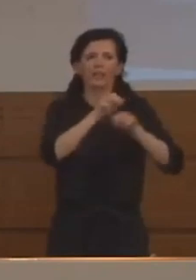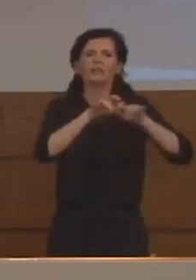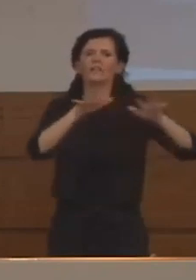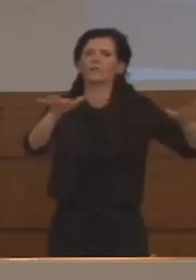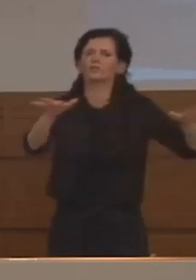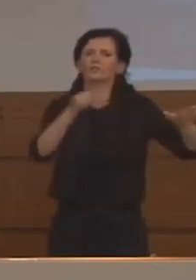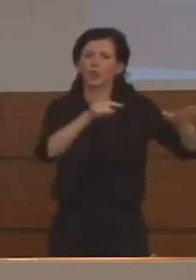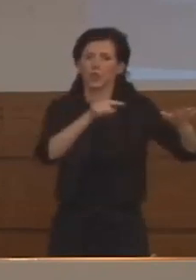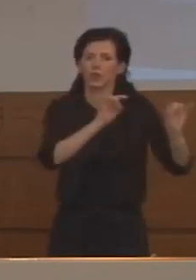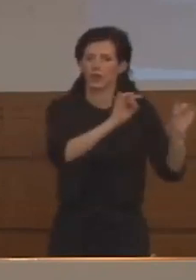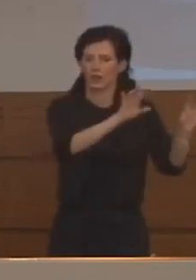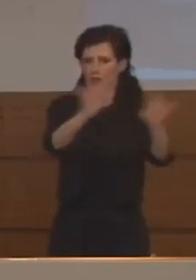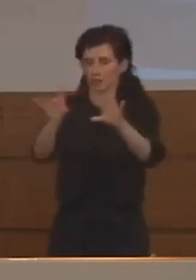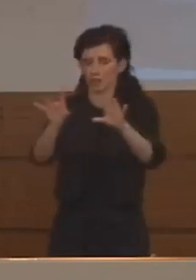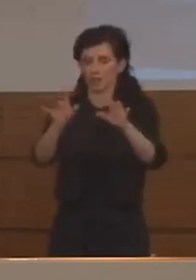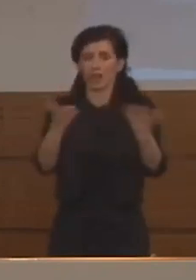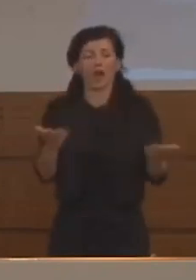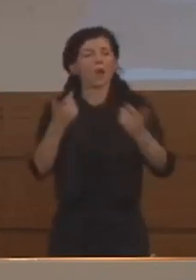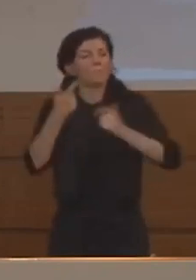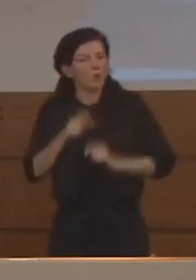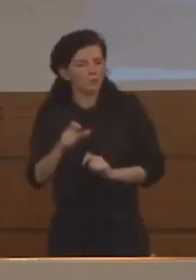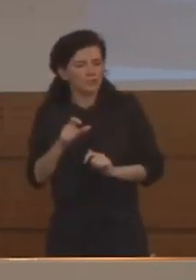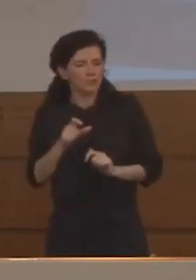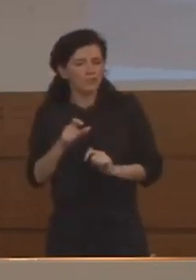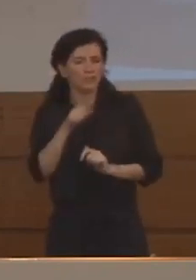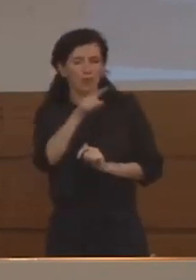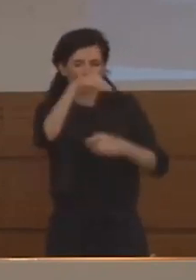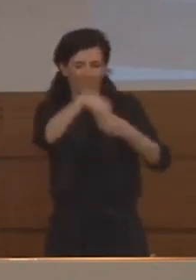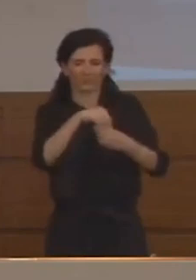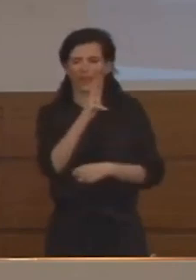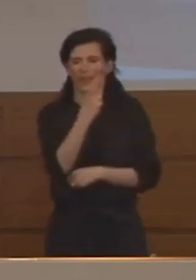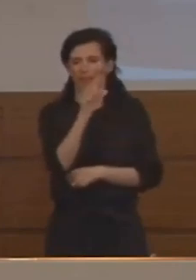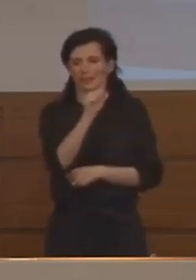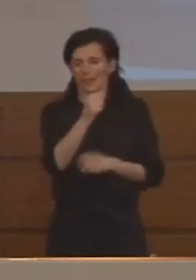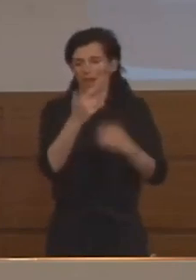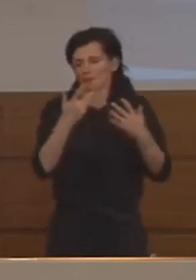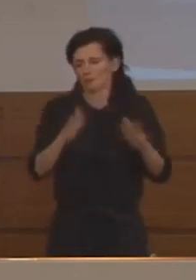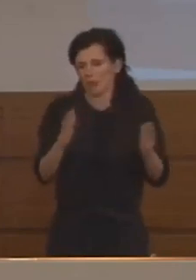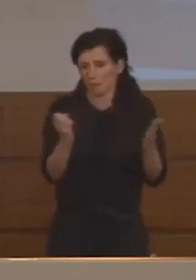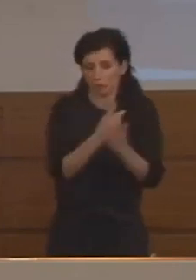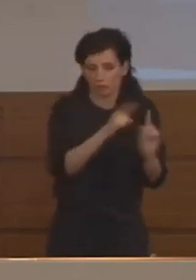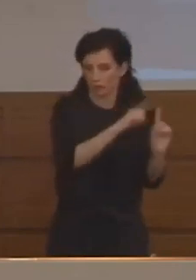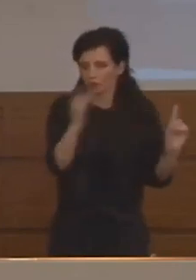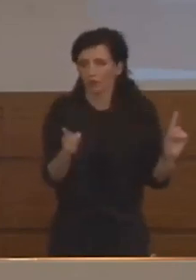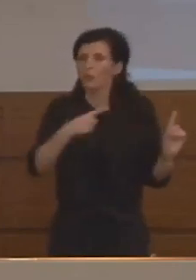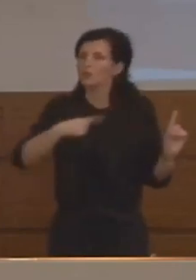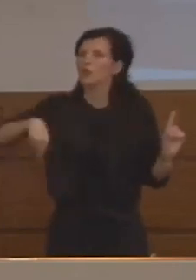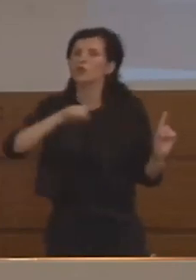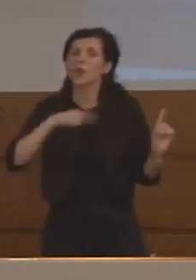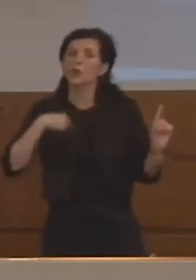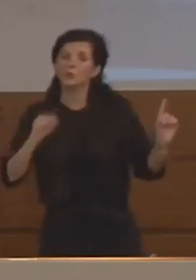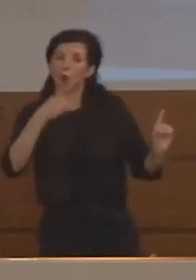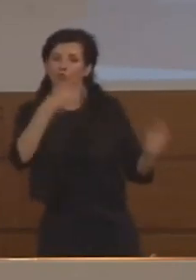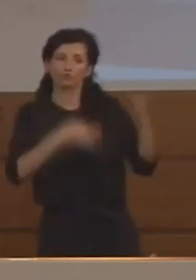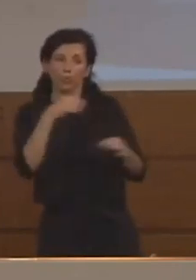perché ovviamente si prevede che a parte quello che è successo su cui magari non siamo noi deputati a giudicare ma